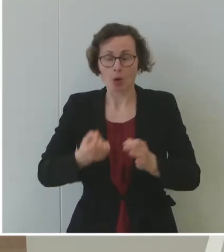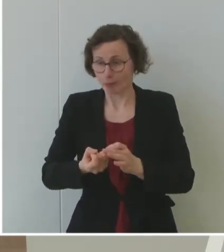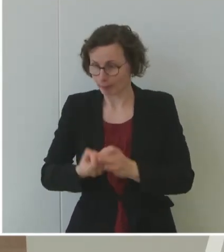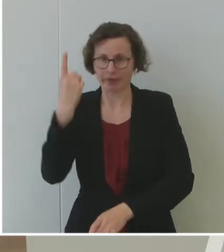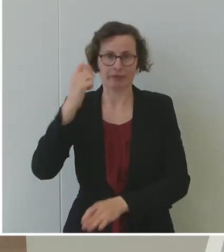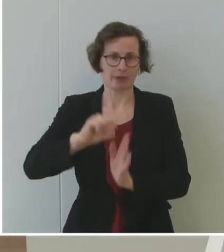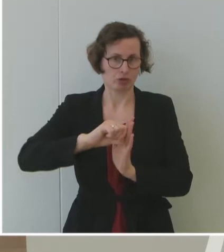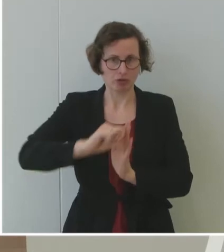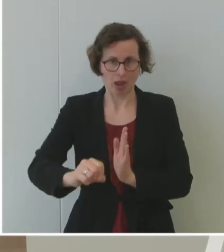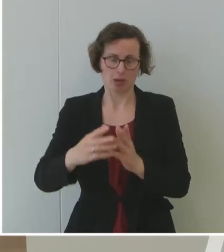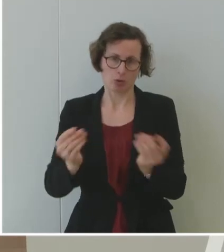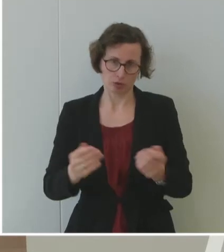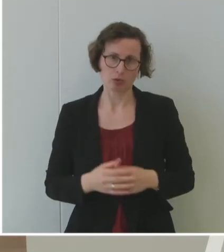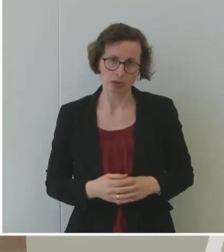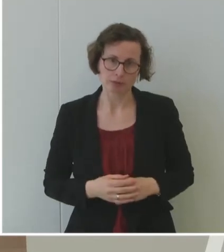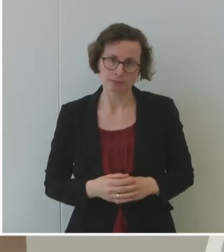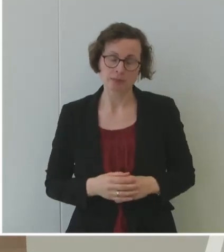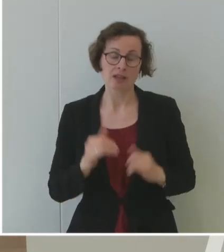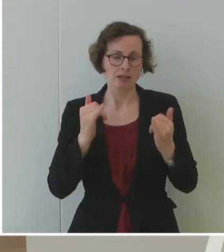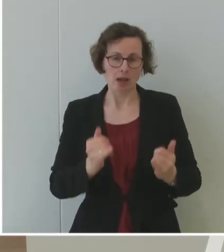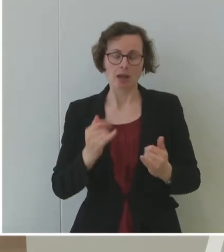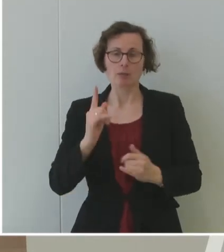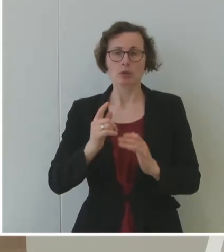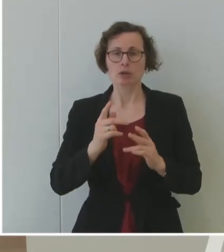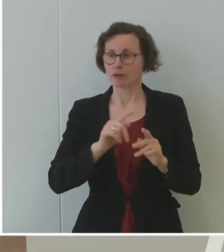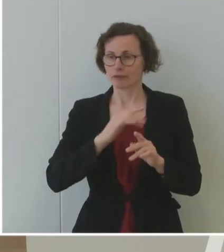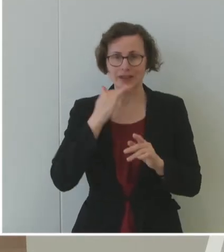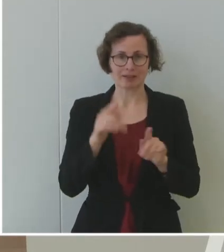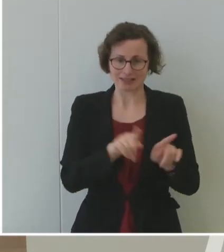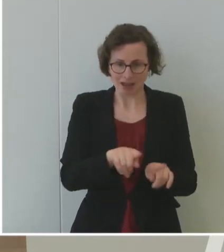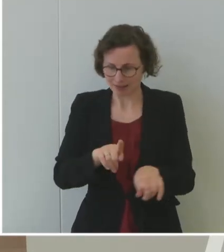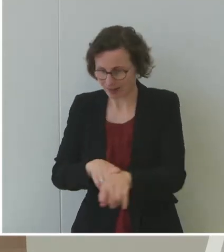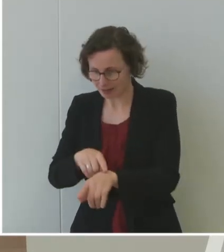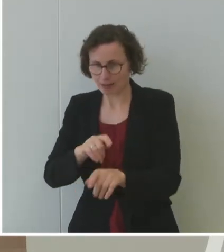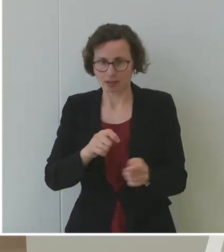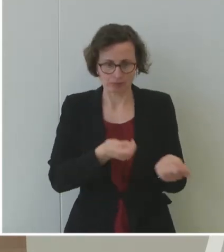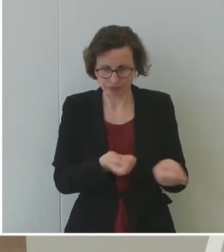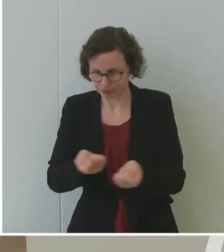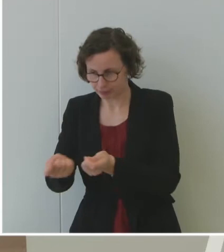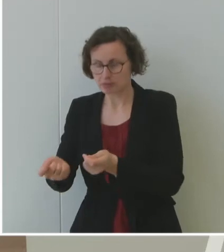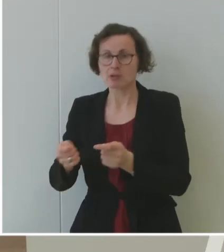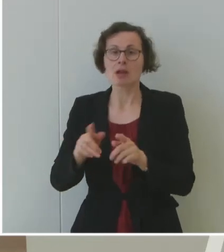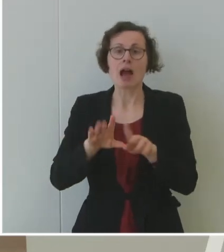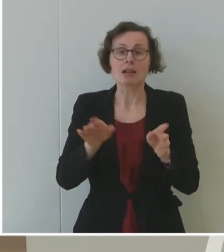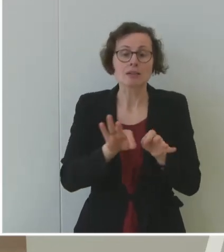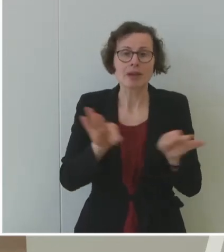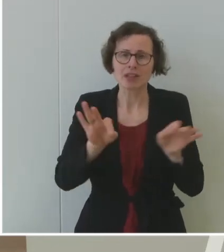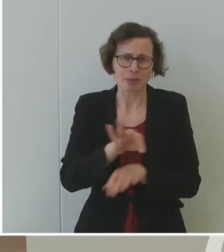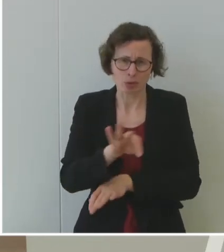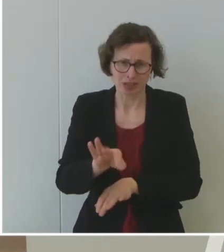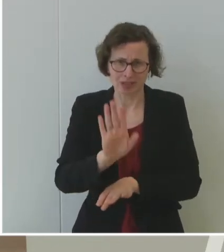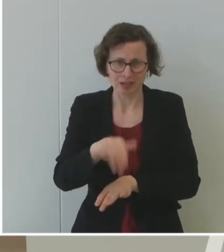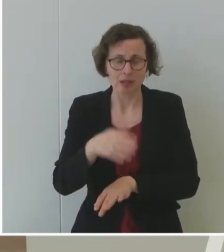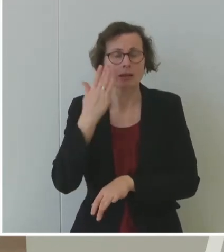ungewöhnliche, schnelle Lösungen. Ja, es muss vieles auf einmal angefasst werden, aber es muss ja nicht gleich alles perfekt sein, liebe Kollegen